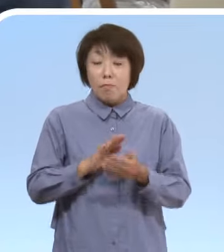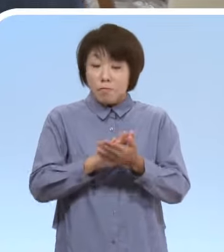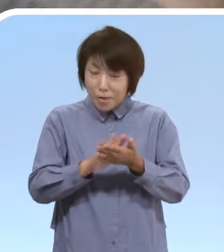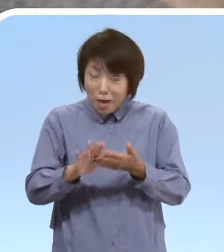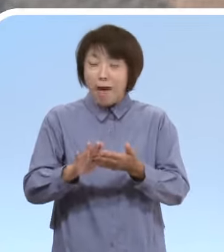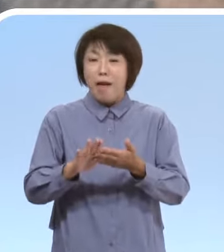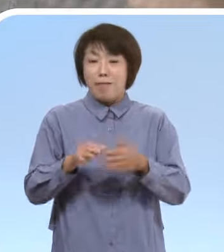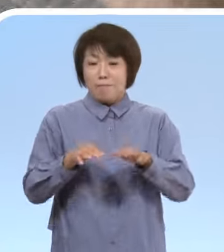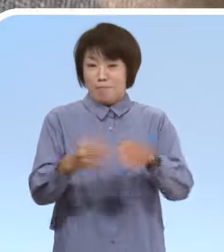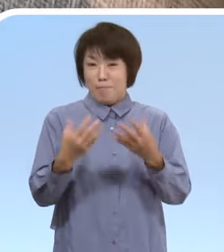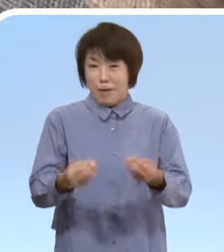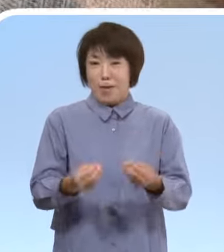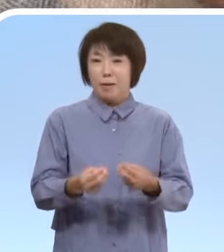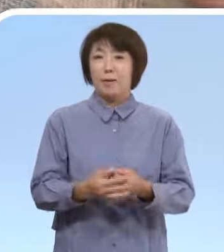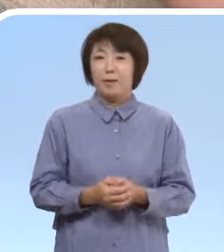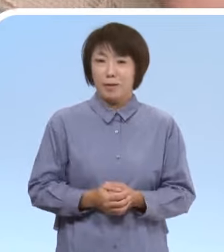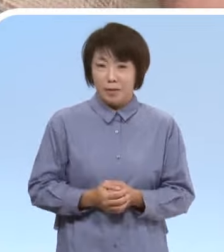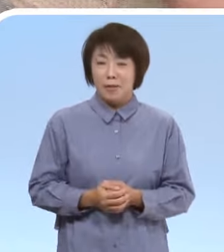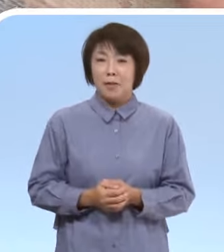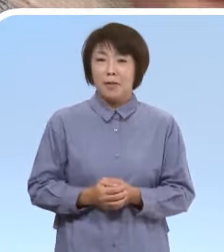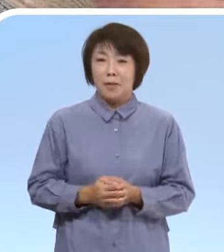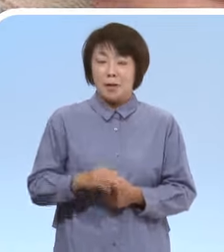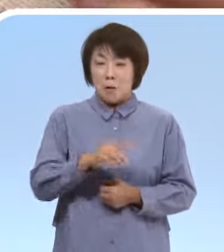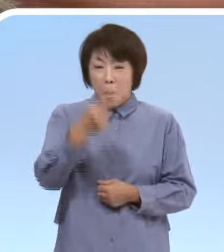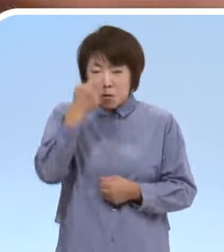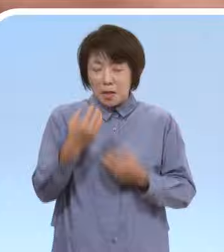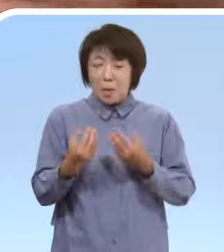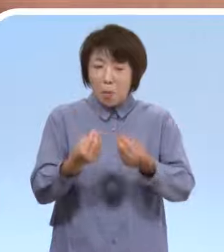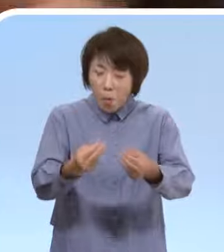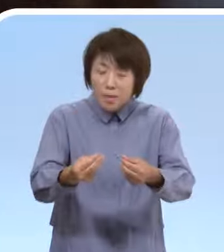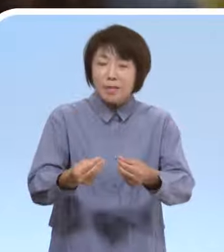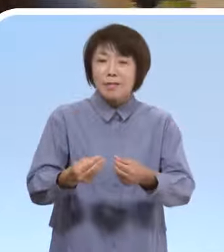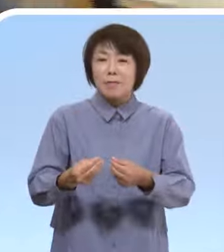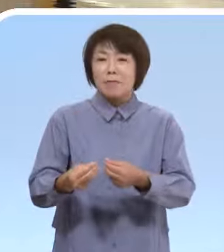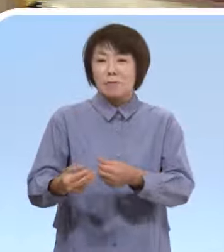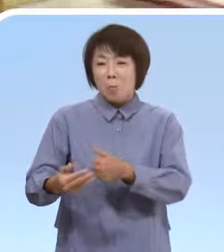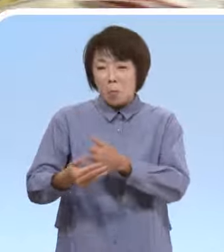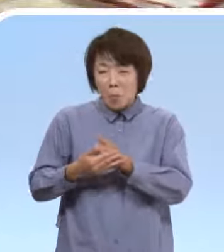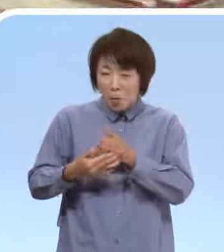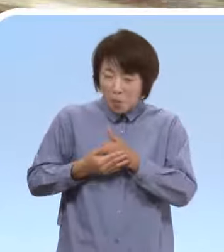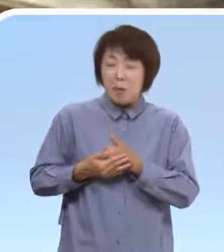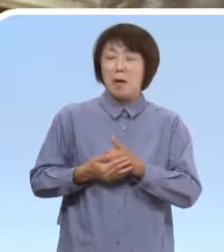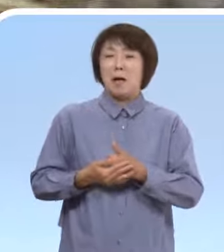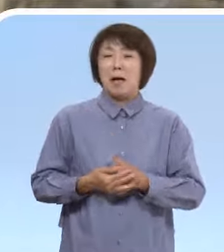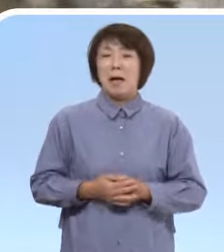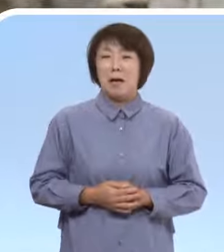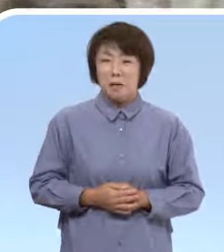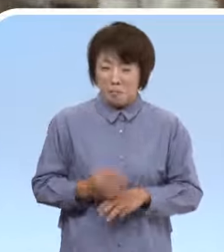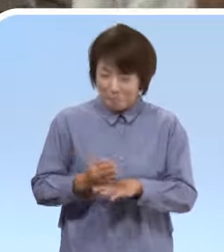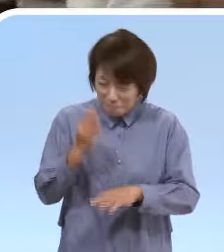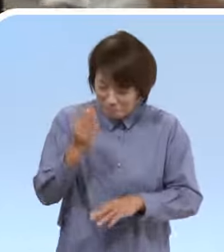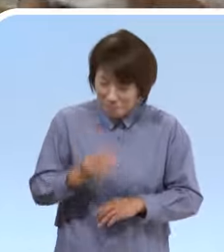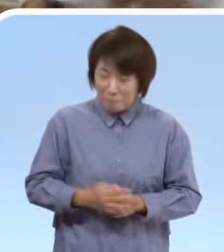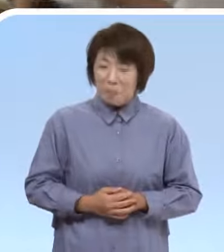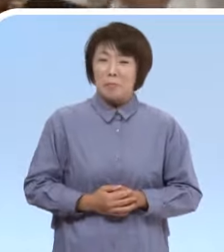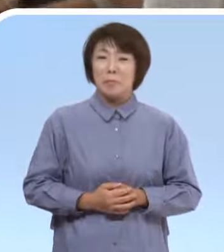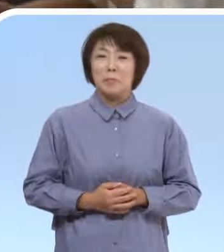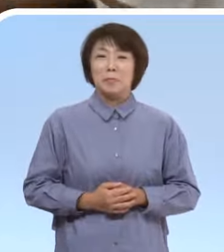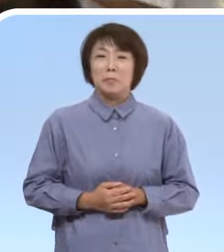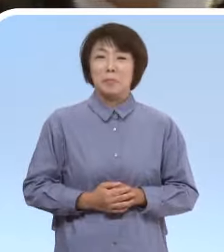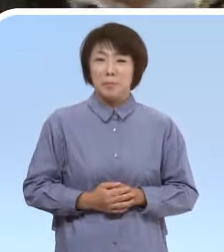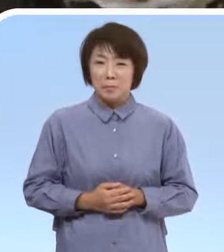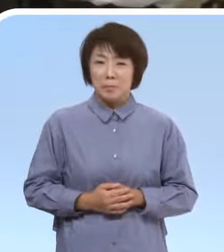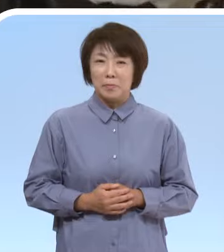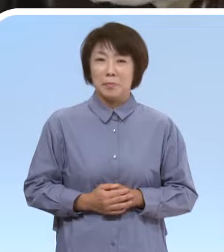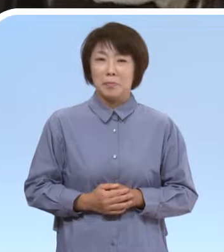い、綺麗です。綺麗です。 綺麗にできました、はい、まさに教えてもらってですね。 素晴らしい。 緊張感で、ありがとう。